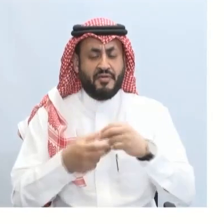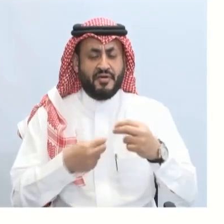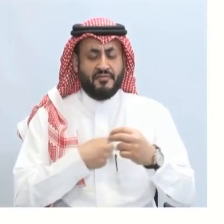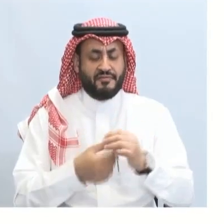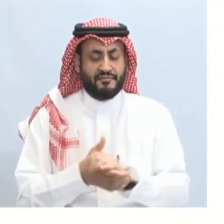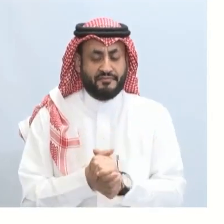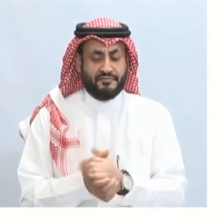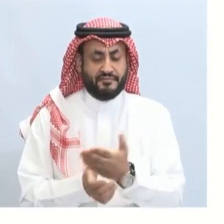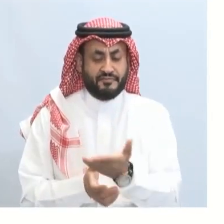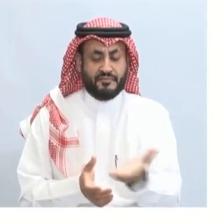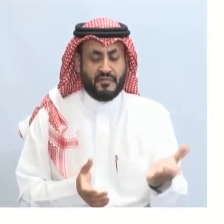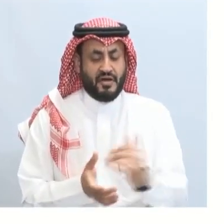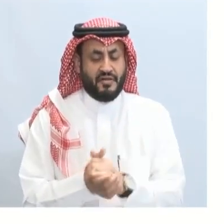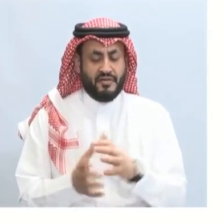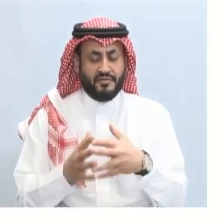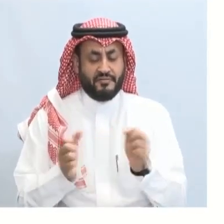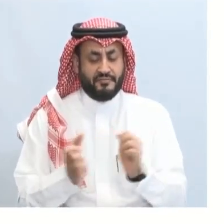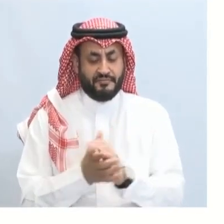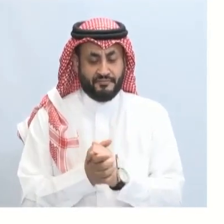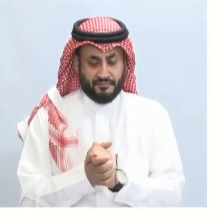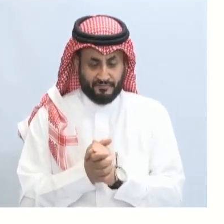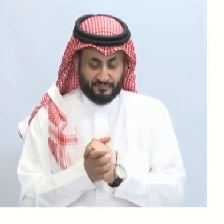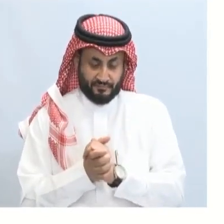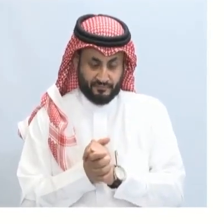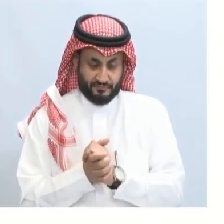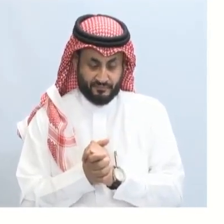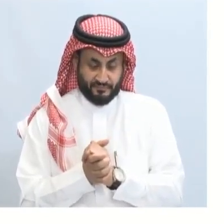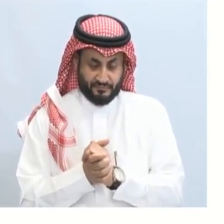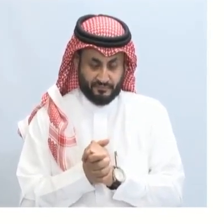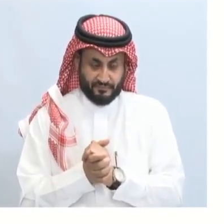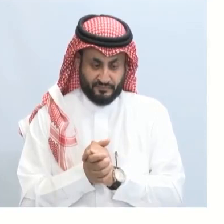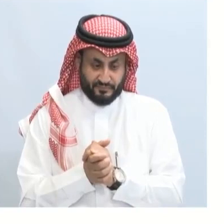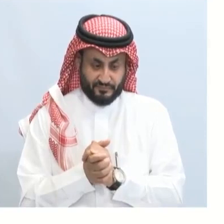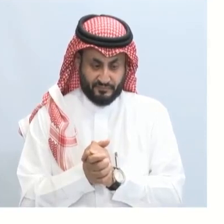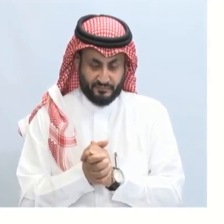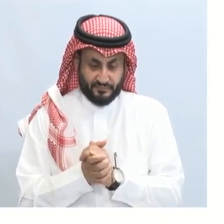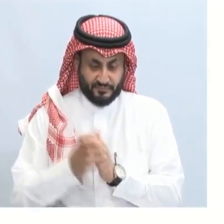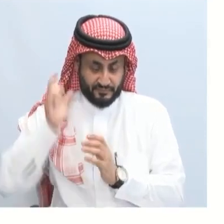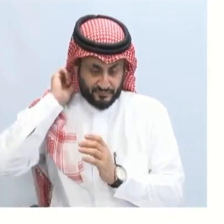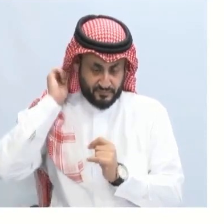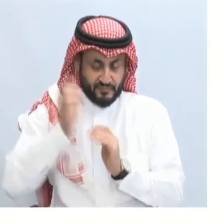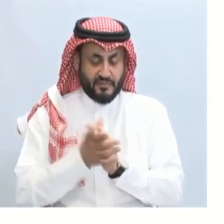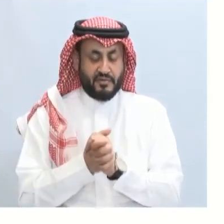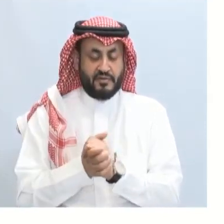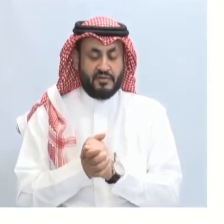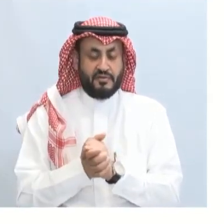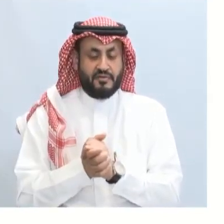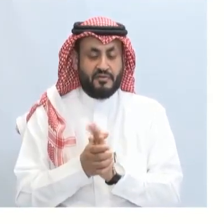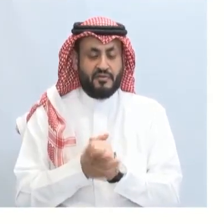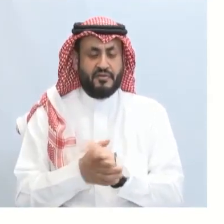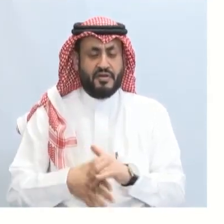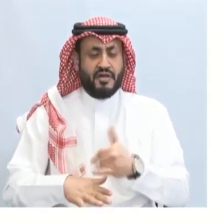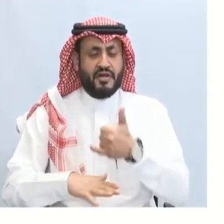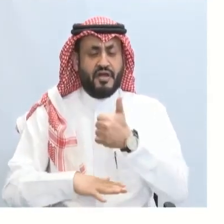النظريه السلوكيه تهتم بتحديد العمر الزمني والعمر العقلي الذي يكون فيه الفرد